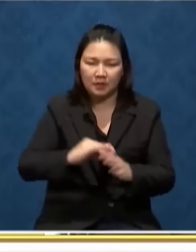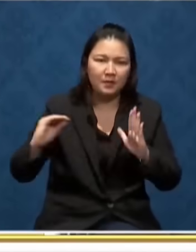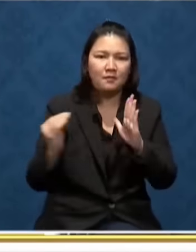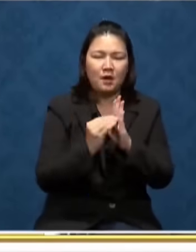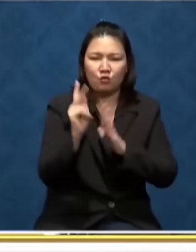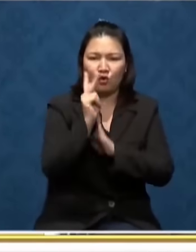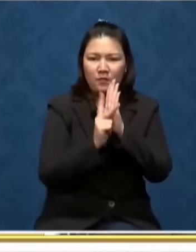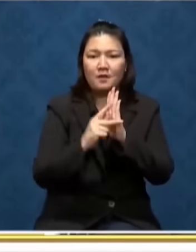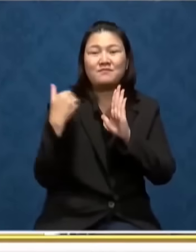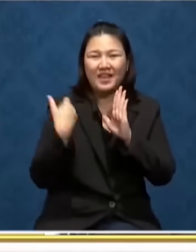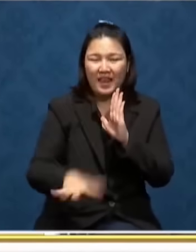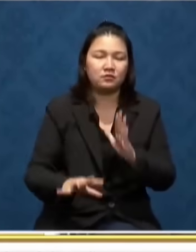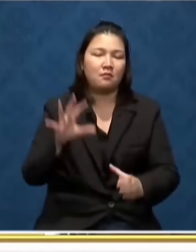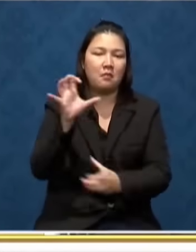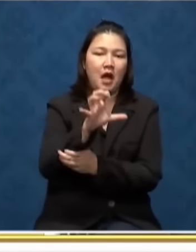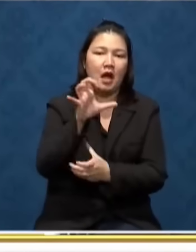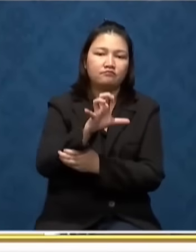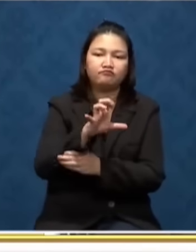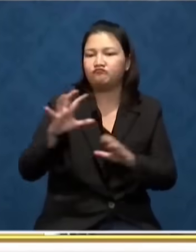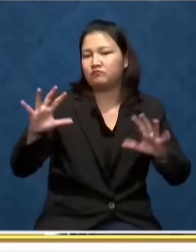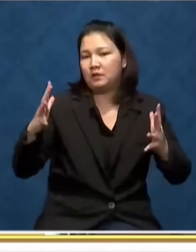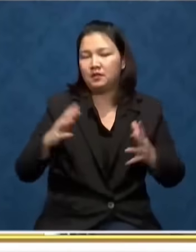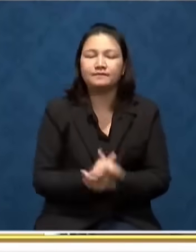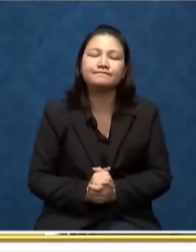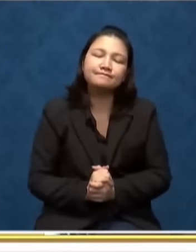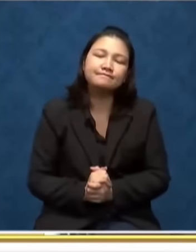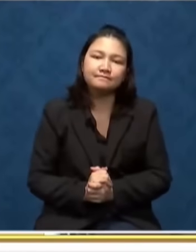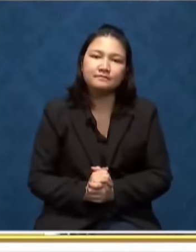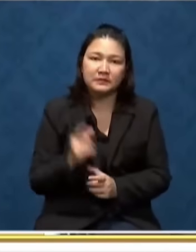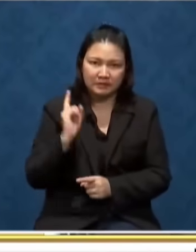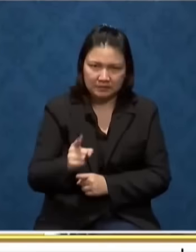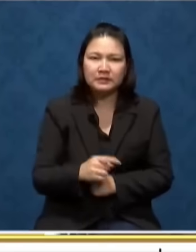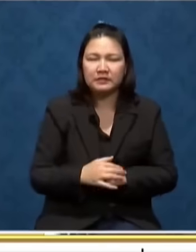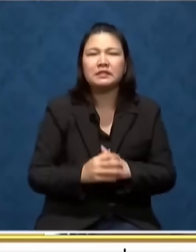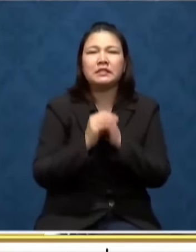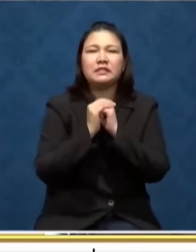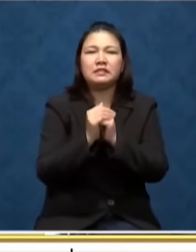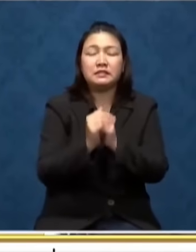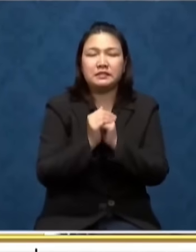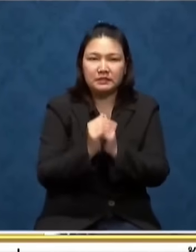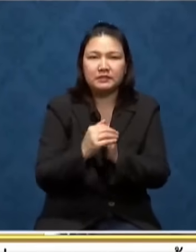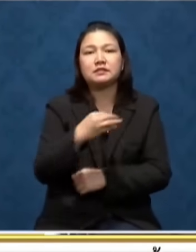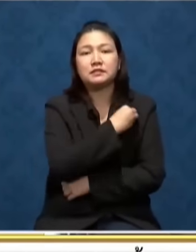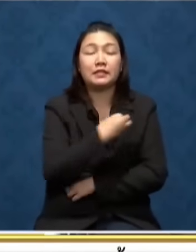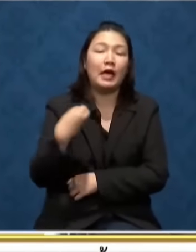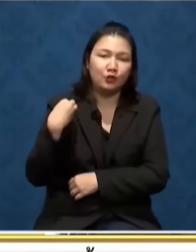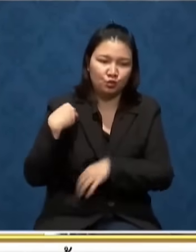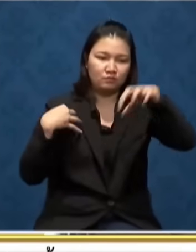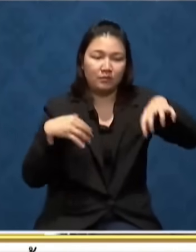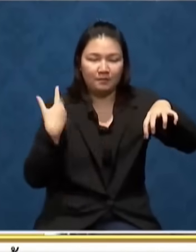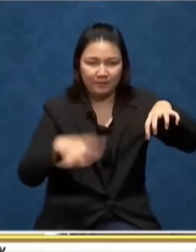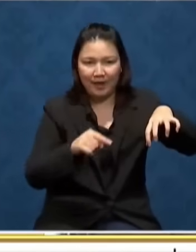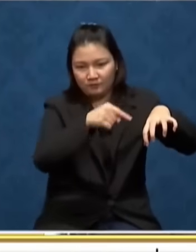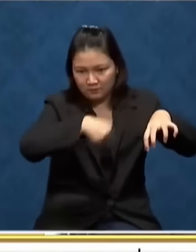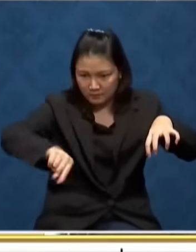แต่ก็ไม่เคยบังคับใช้อย่างจริงจังที่ผ่านมาผมเข้าใจว่าสถานทูตจีนก็พยายามประสานงานกับทางการไทย